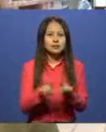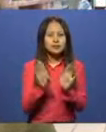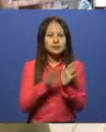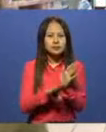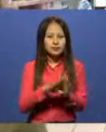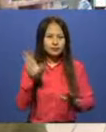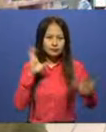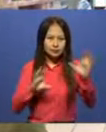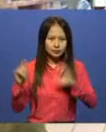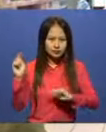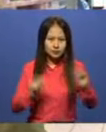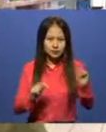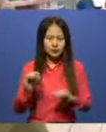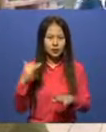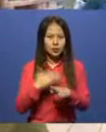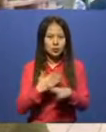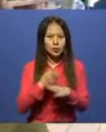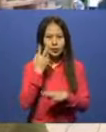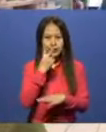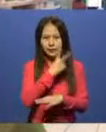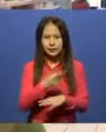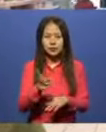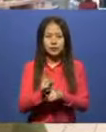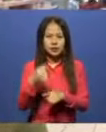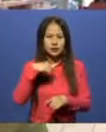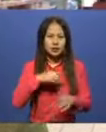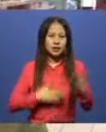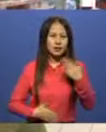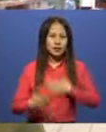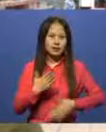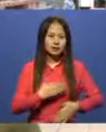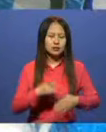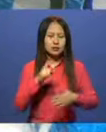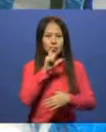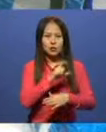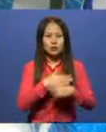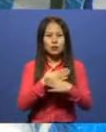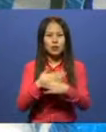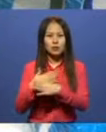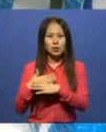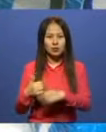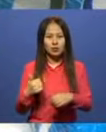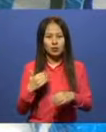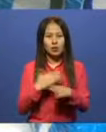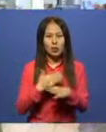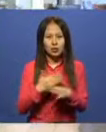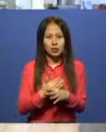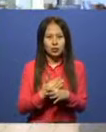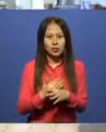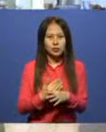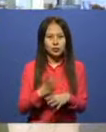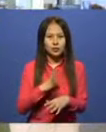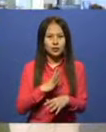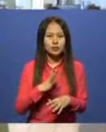студенттер келді. Соның бәрін оны көргенде, шынымен де риза боласың біздің халыққа, бір-бірімізге көмектескенімізге. Ниет білдірушілер өте көп